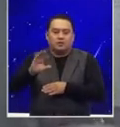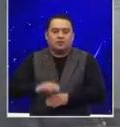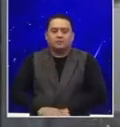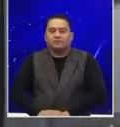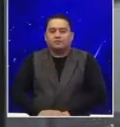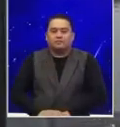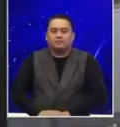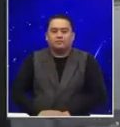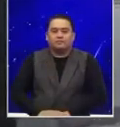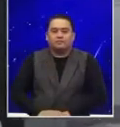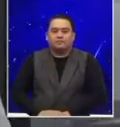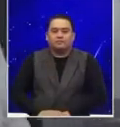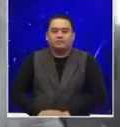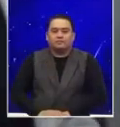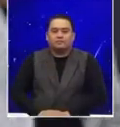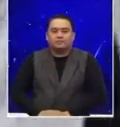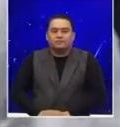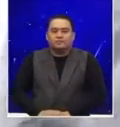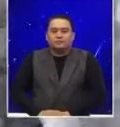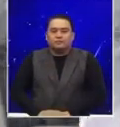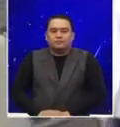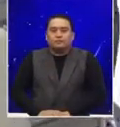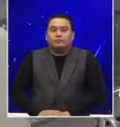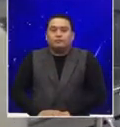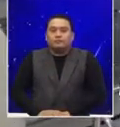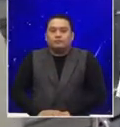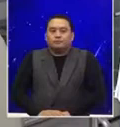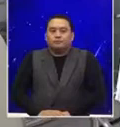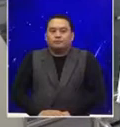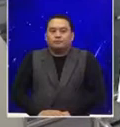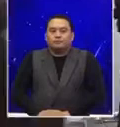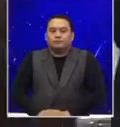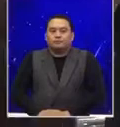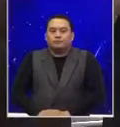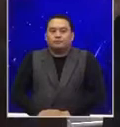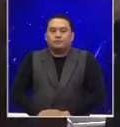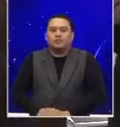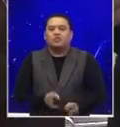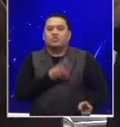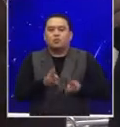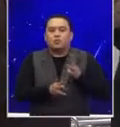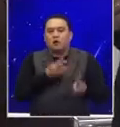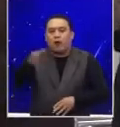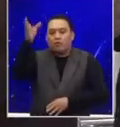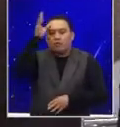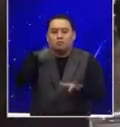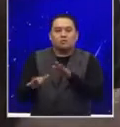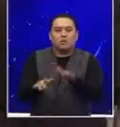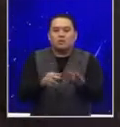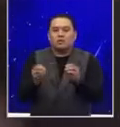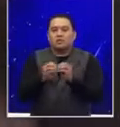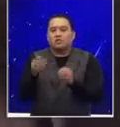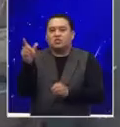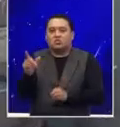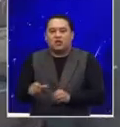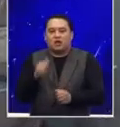Республики Казахстан. отличников. Для стимулирования образовательного процесса 10 отличников